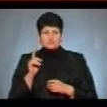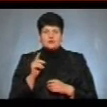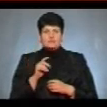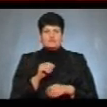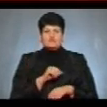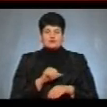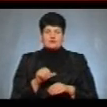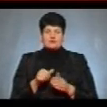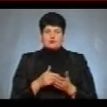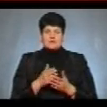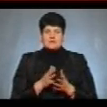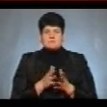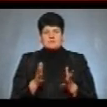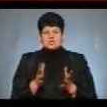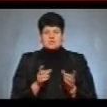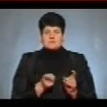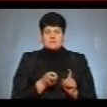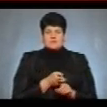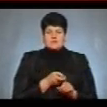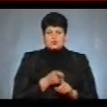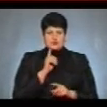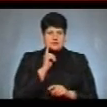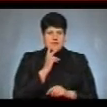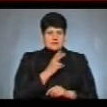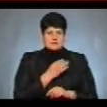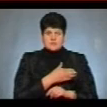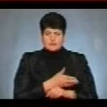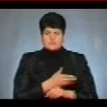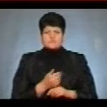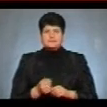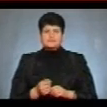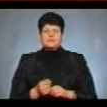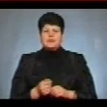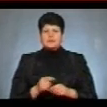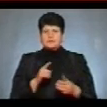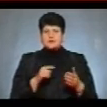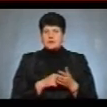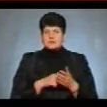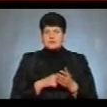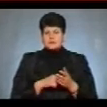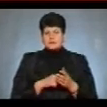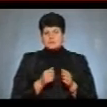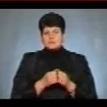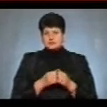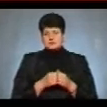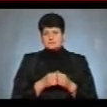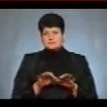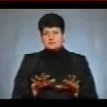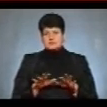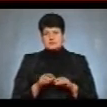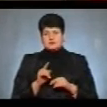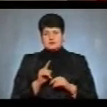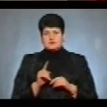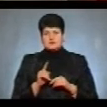вона також зближена більше з Зеленським, ніж Порошенком. Тобто, тут питання, ну, з близькості позиції зовнішньої політики цих двох